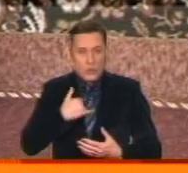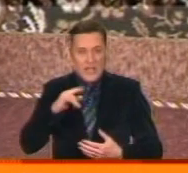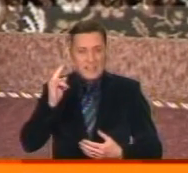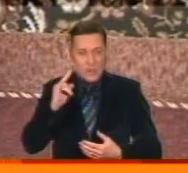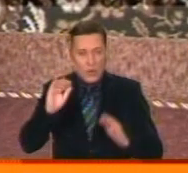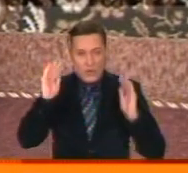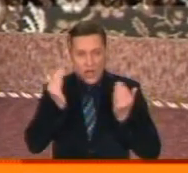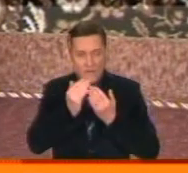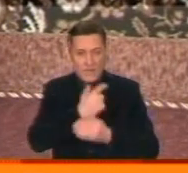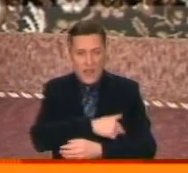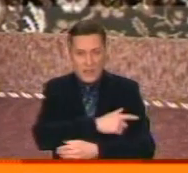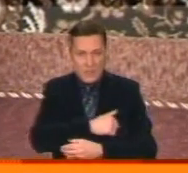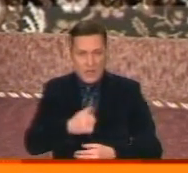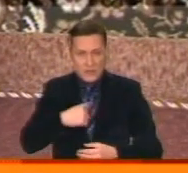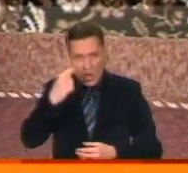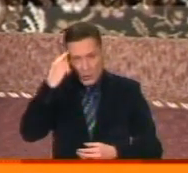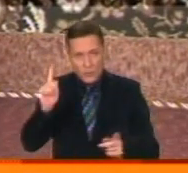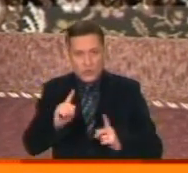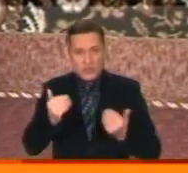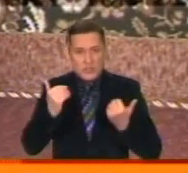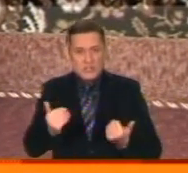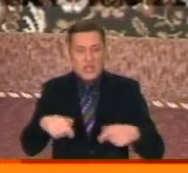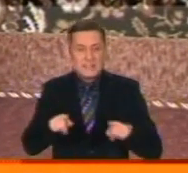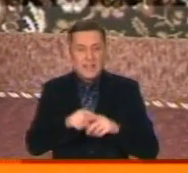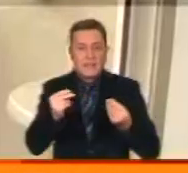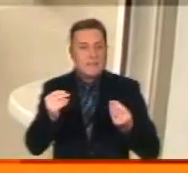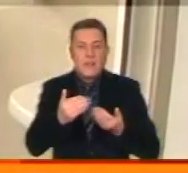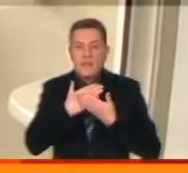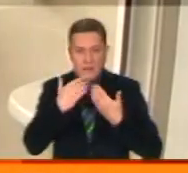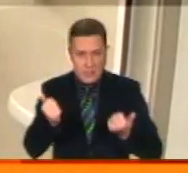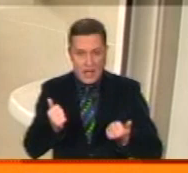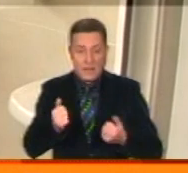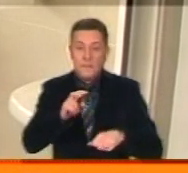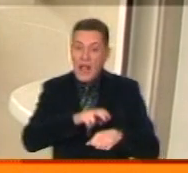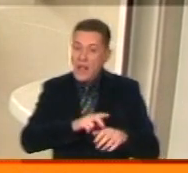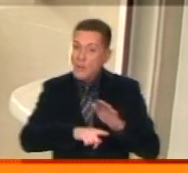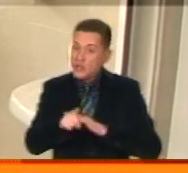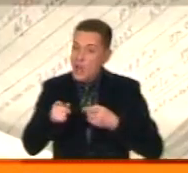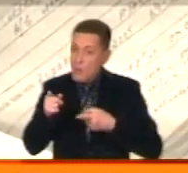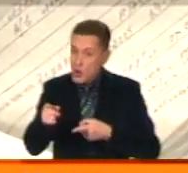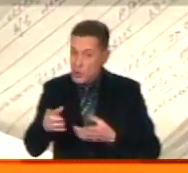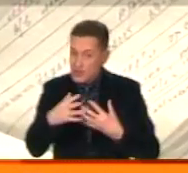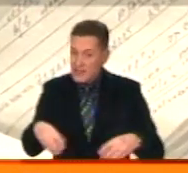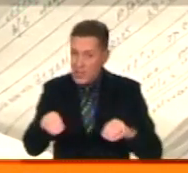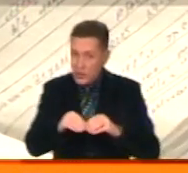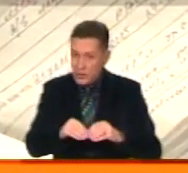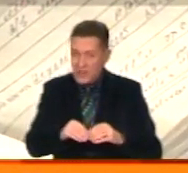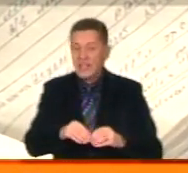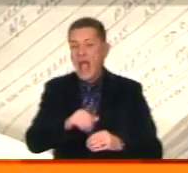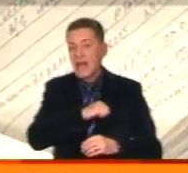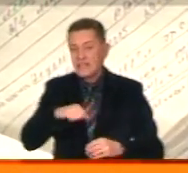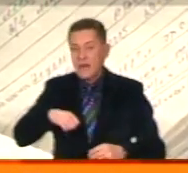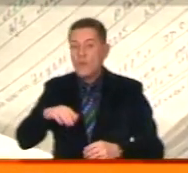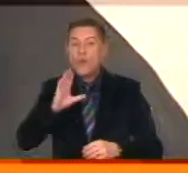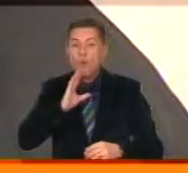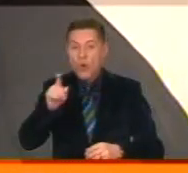реанимации буквально говорю Ну я думаю что сейчас у нас таких финансов говорю нет то лекар почав погрожував